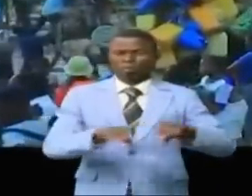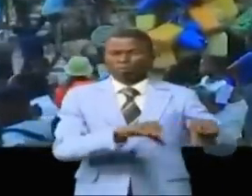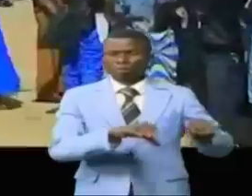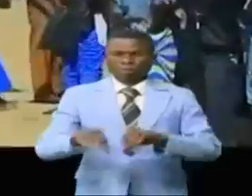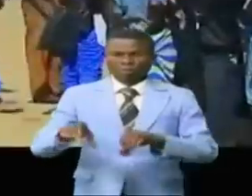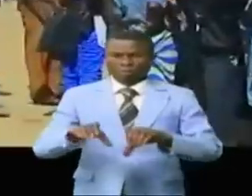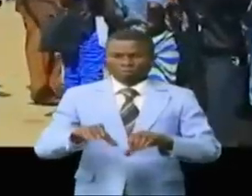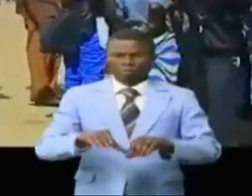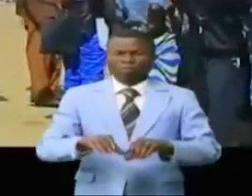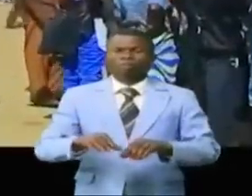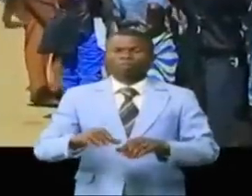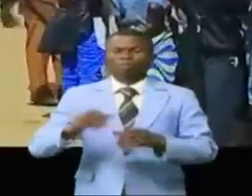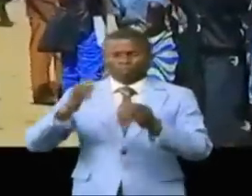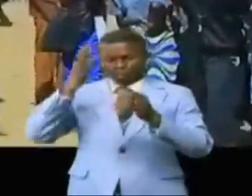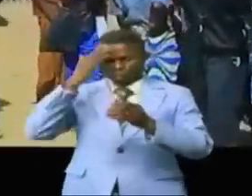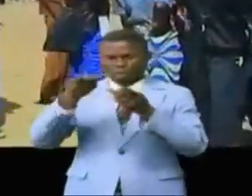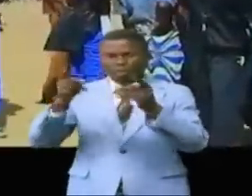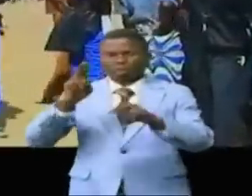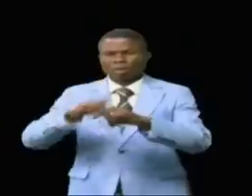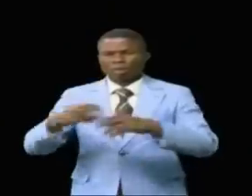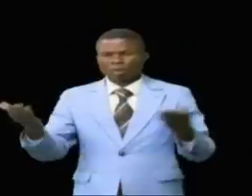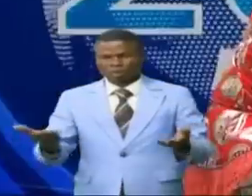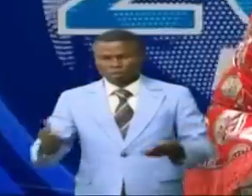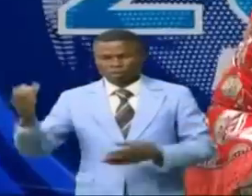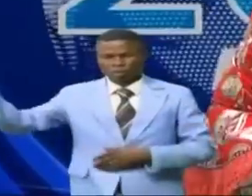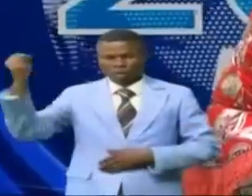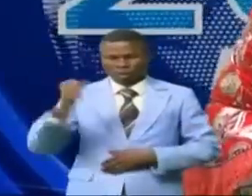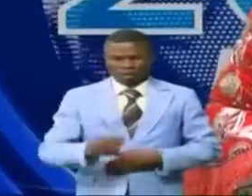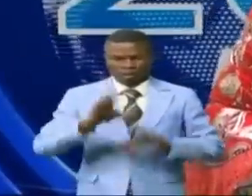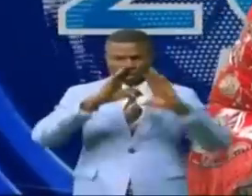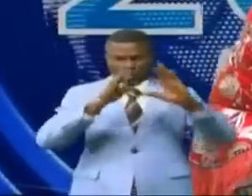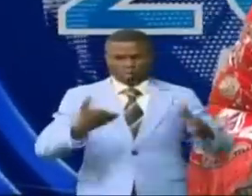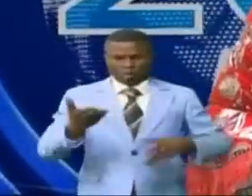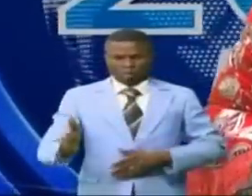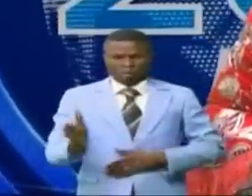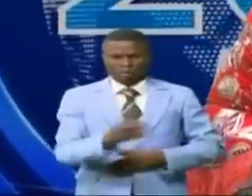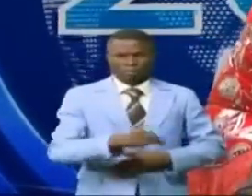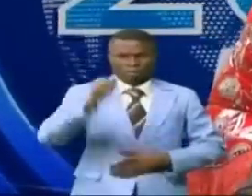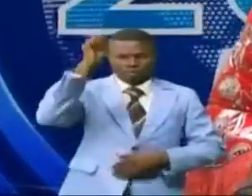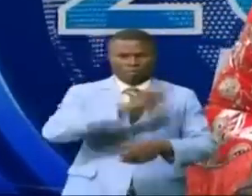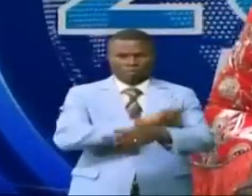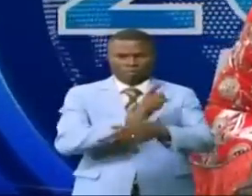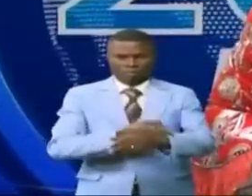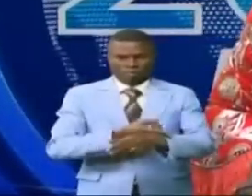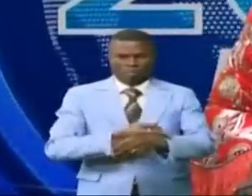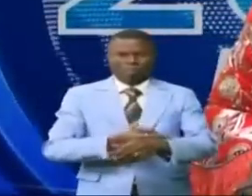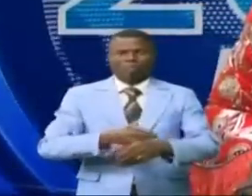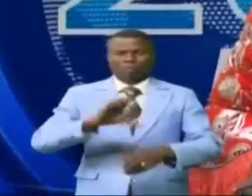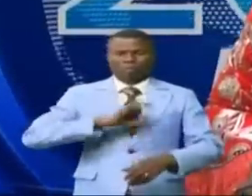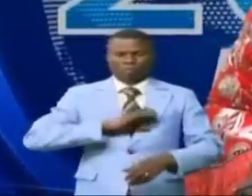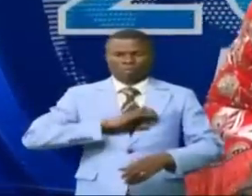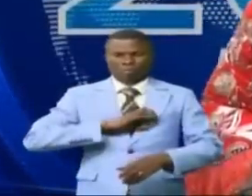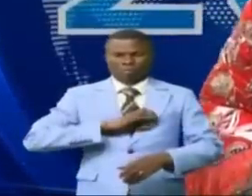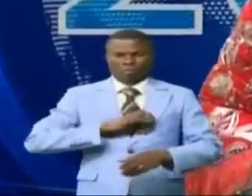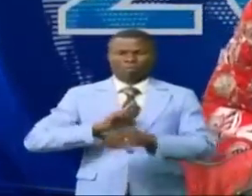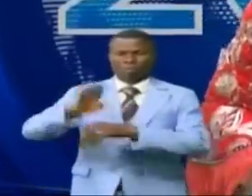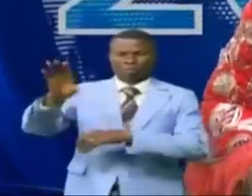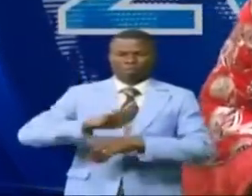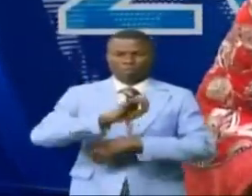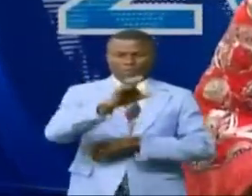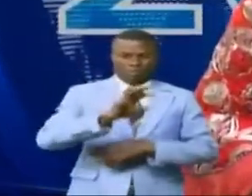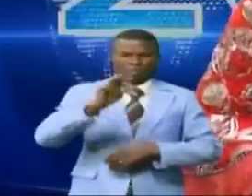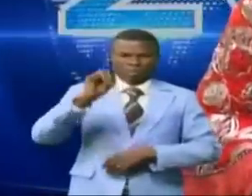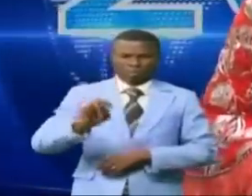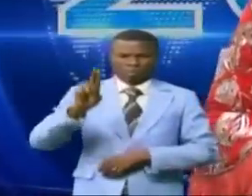de relocalisation et les retours. Et au Nord Kivu, les éléments de la PNC viennent d'être déployés à